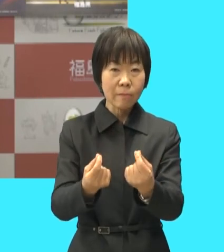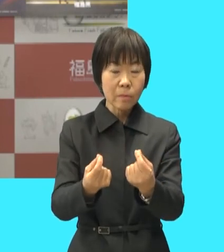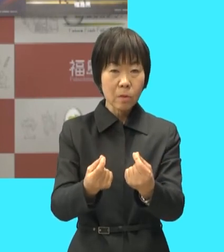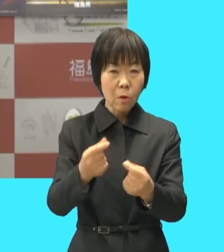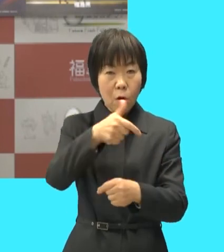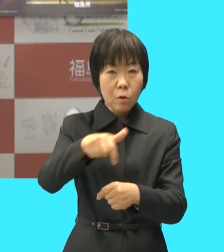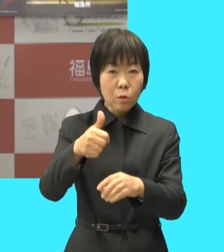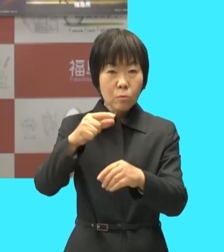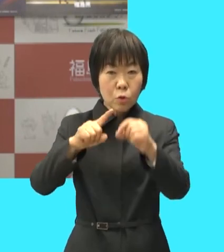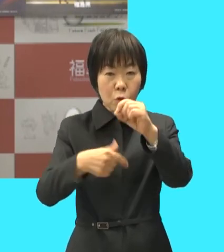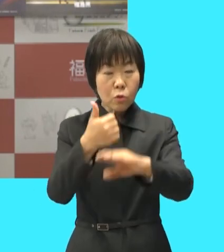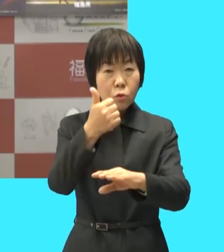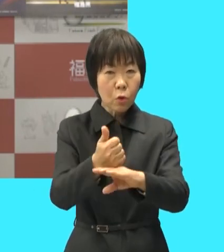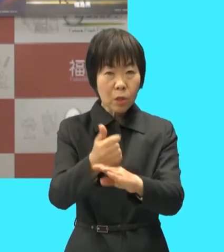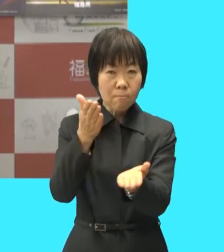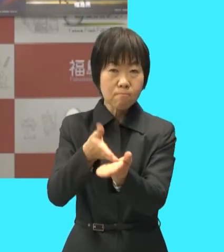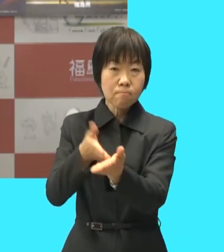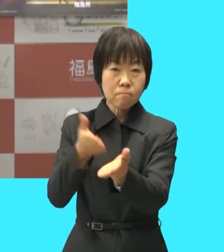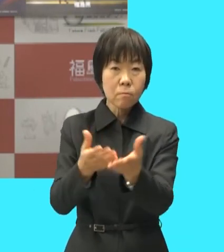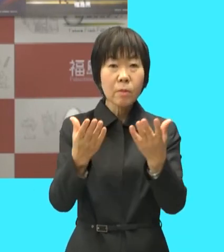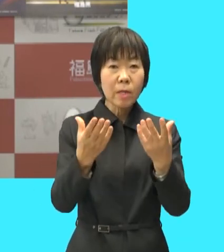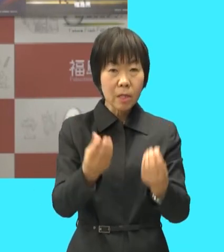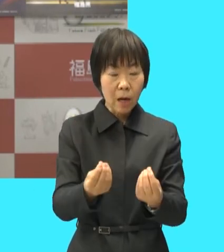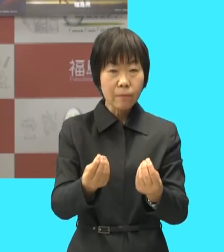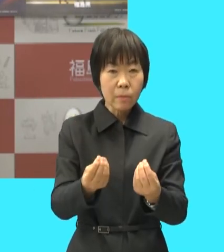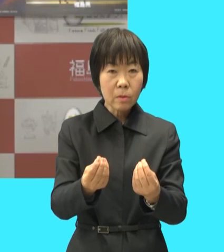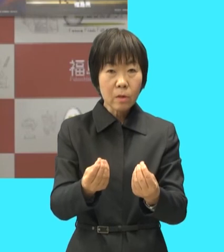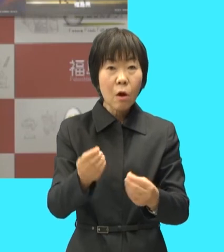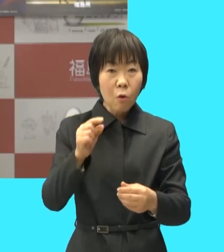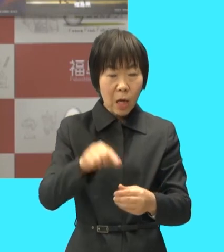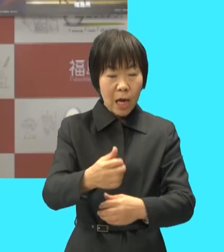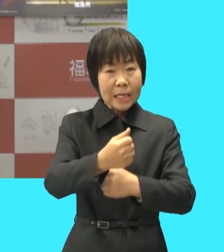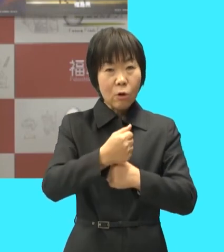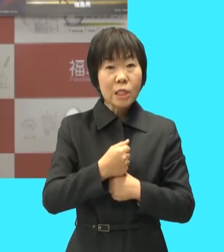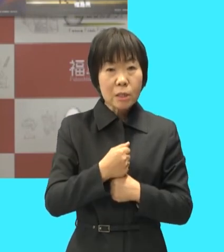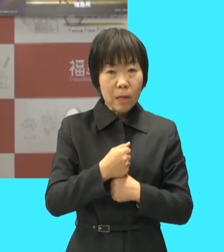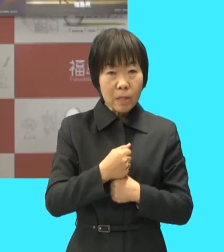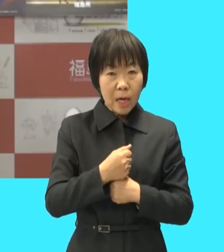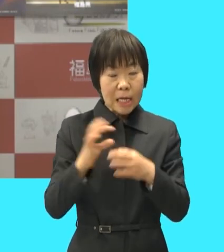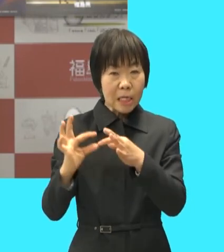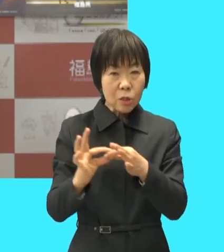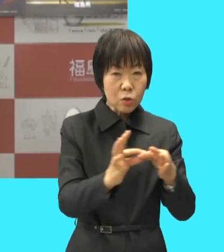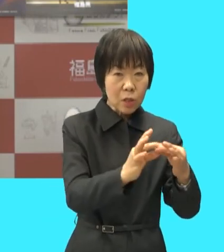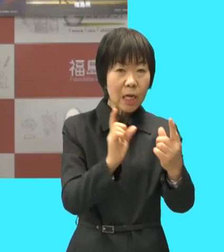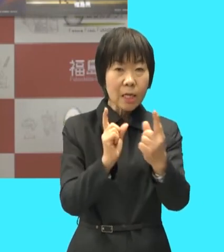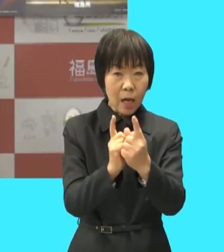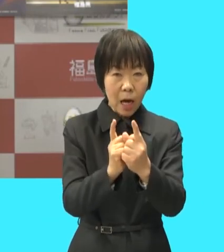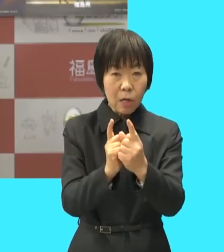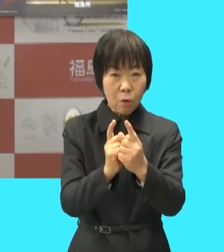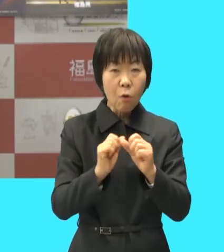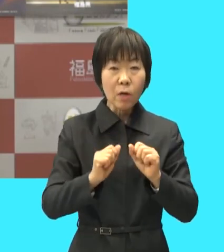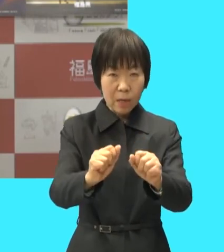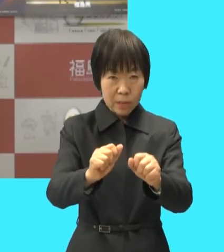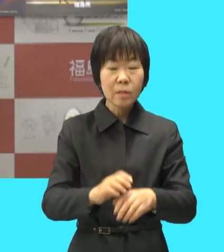部局長に対してお話をいたしました。こういった点、気を引き締めて引き続き対応してまいります